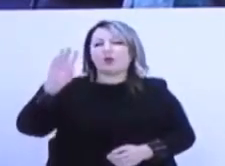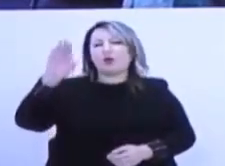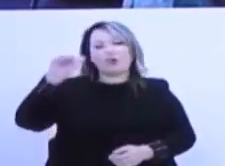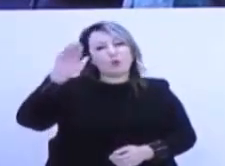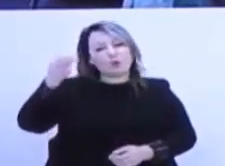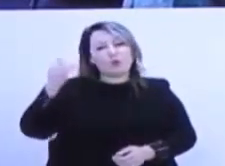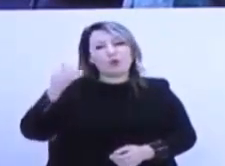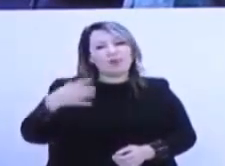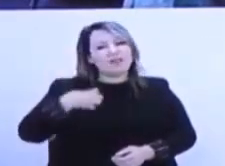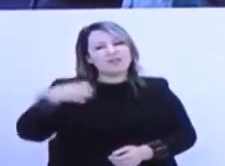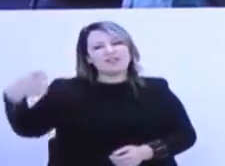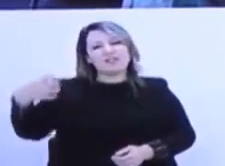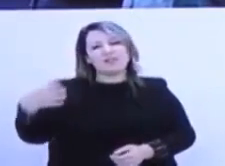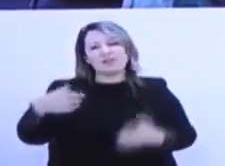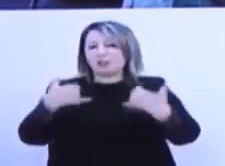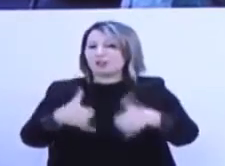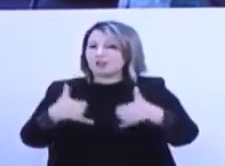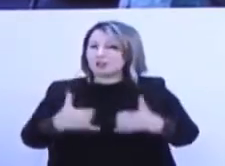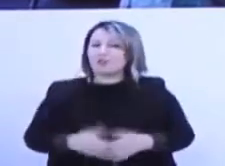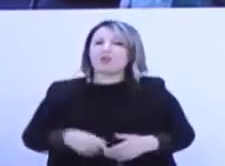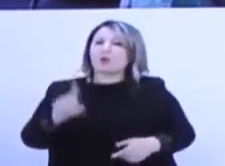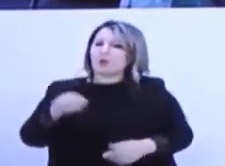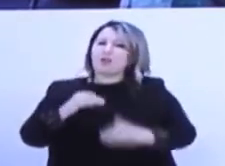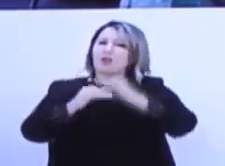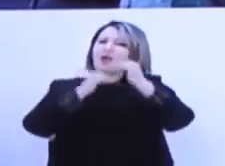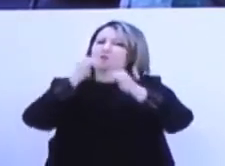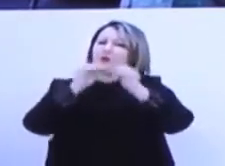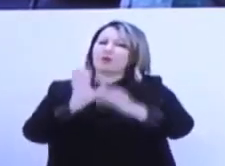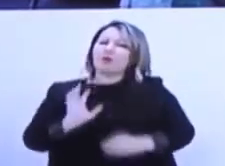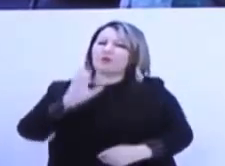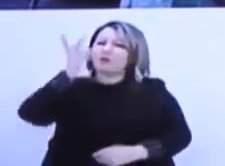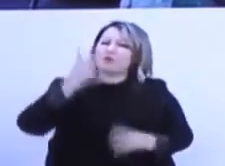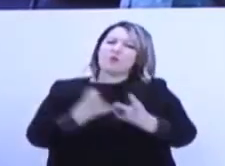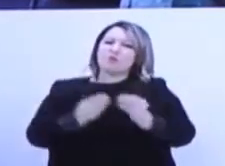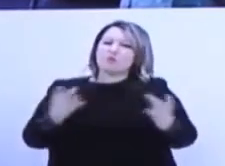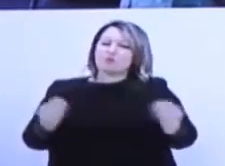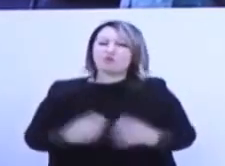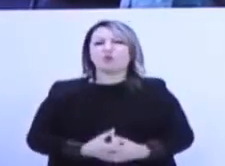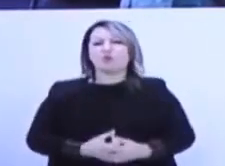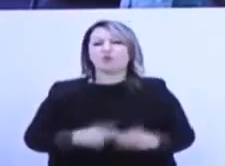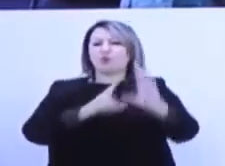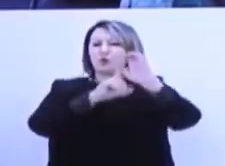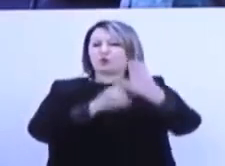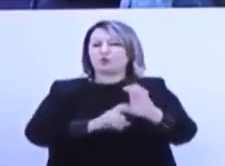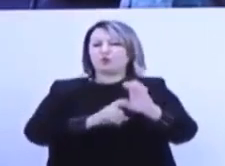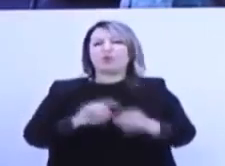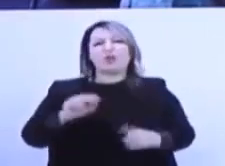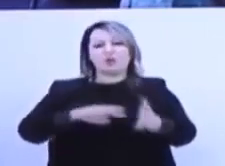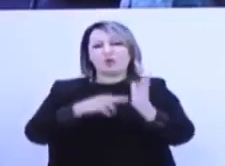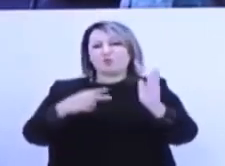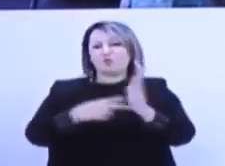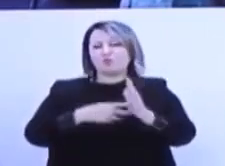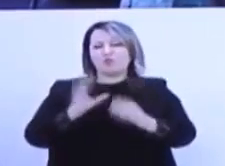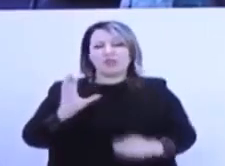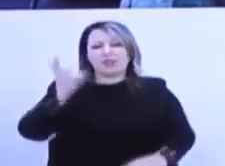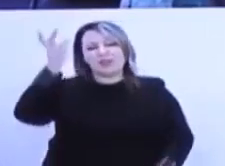الجزائر العزيزة علينا كثيرا، وعندها برامج تطويرية كبيرة، وسوناطراك عندها مشاريع